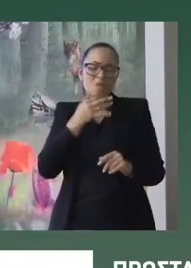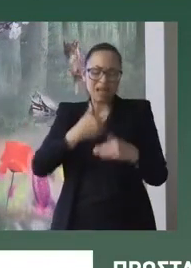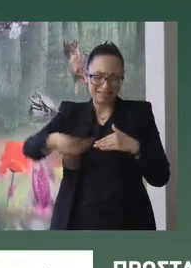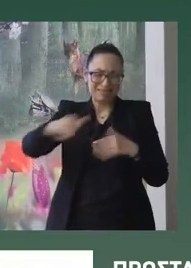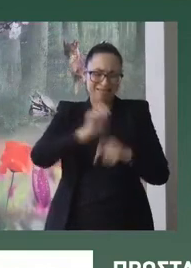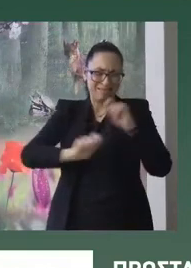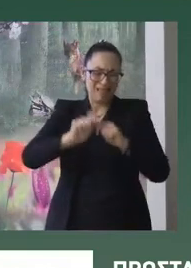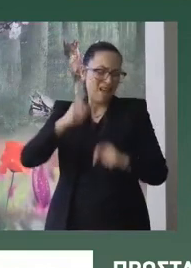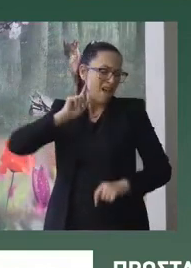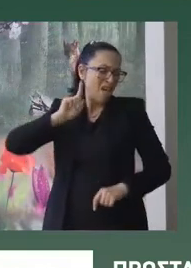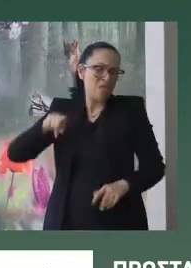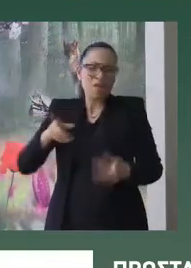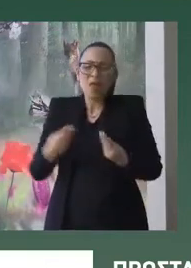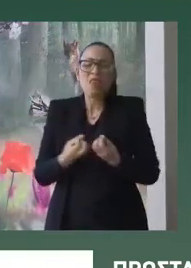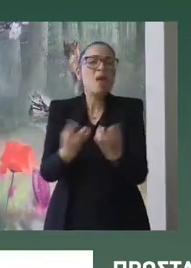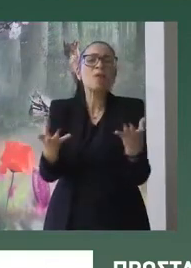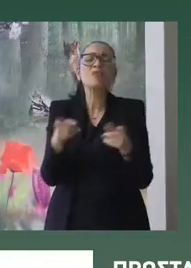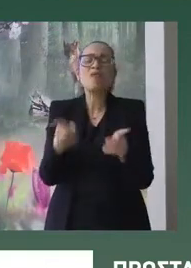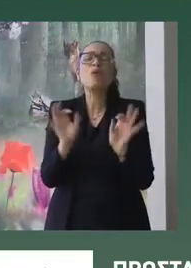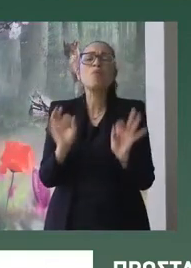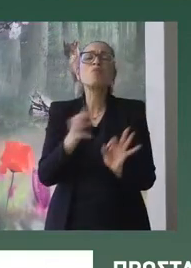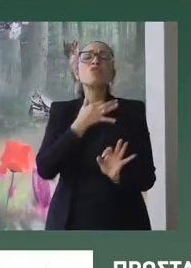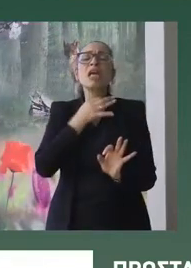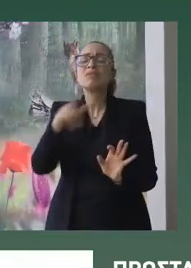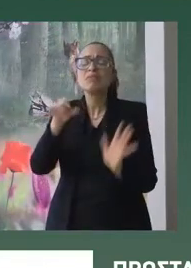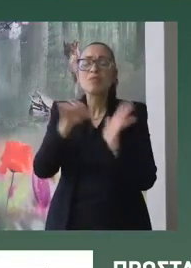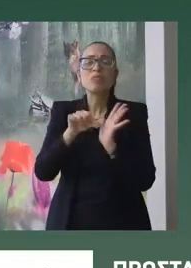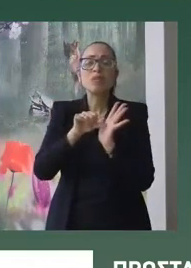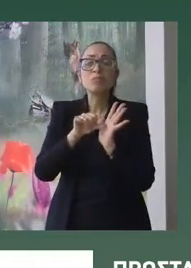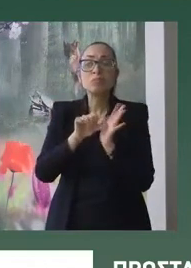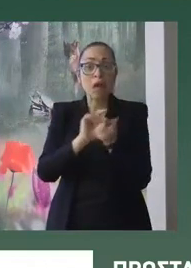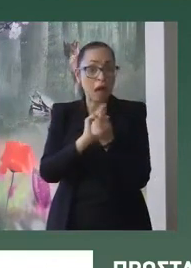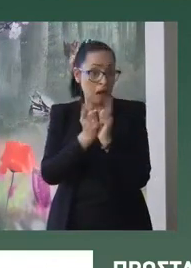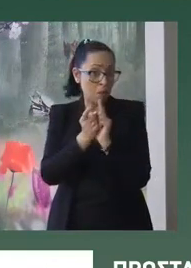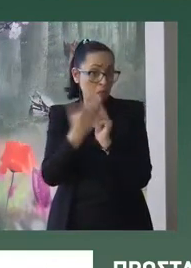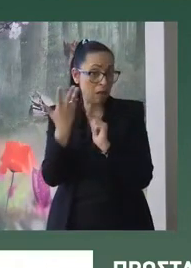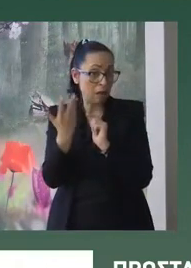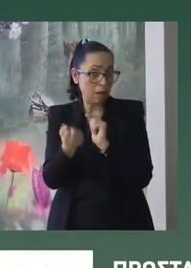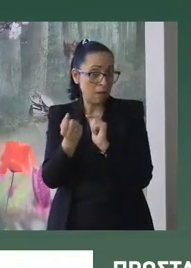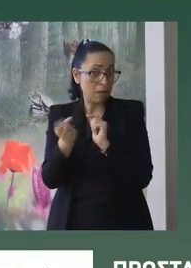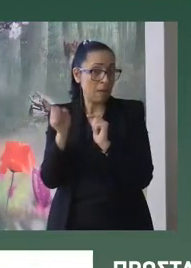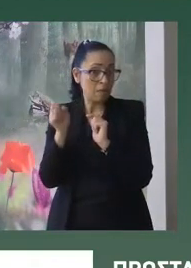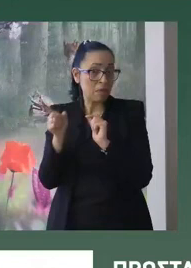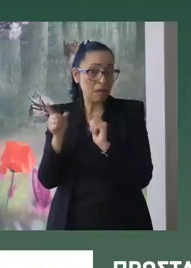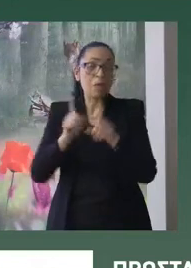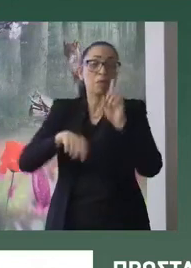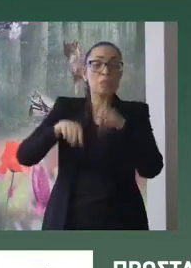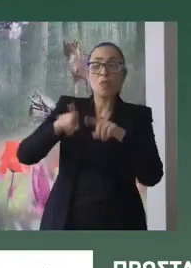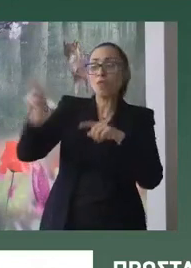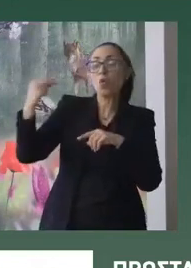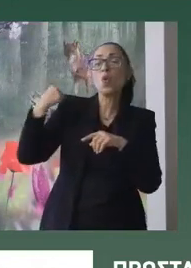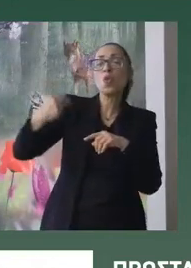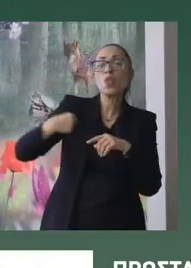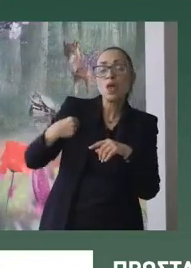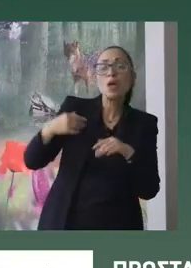αδιάφορο. Γιατί δεν θα προσφέρει αυτό που χρειάζεται η πόλη. Αντιθέτως, τα pocket parks που γίνονται από διάφορους δήμους, τα πάρκα τσέπης,